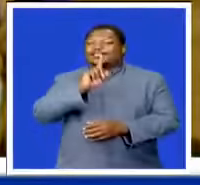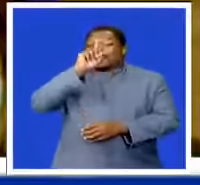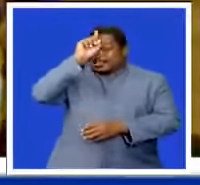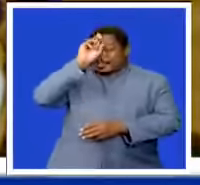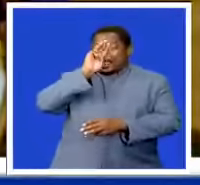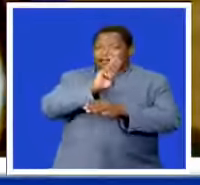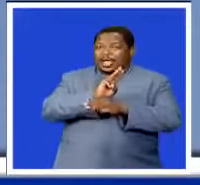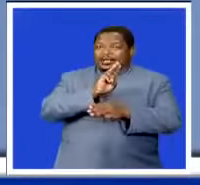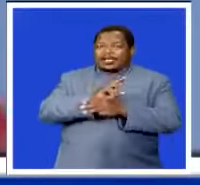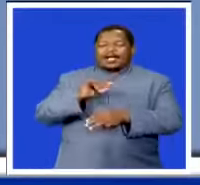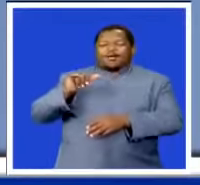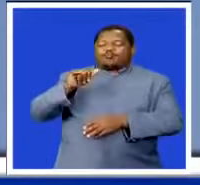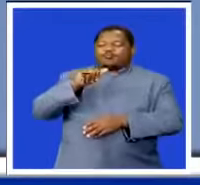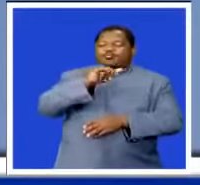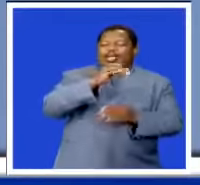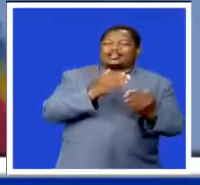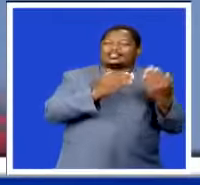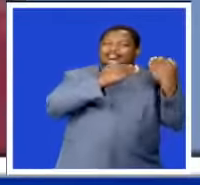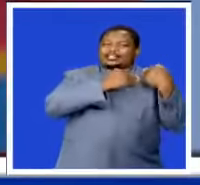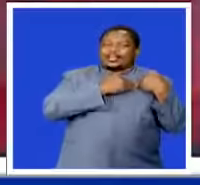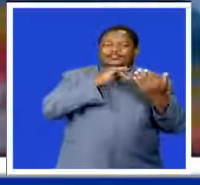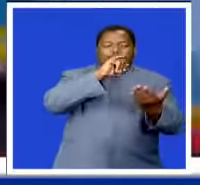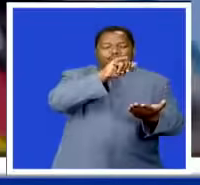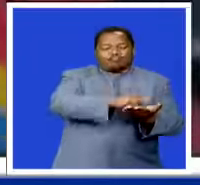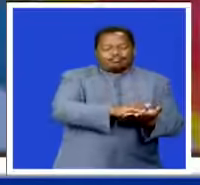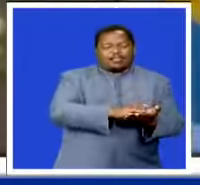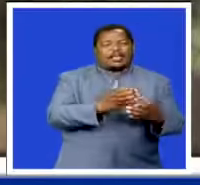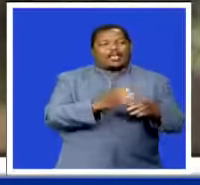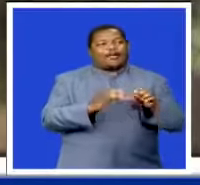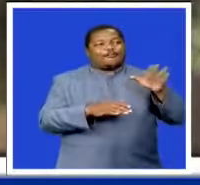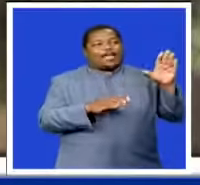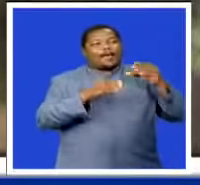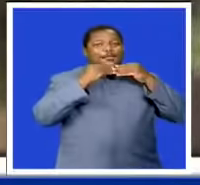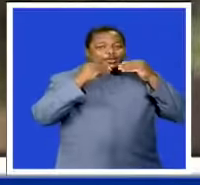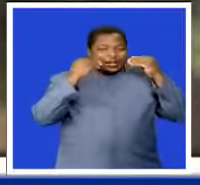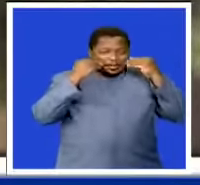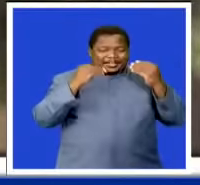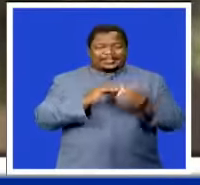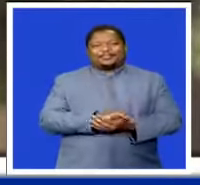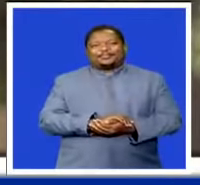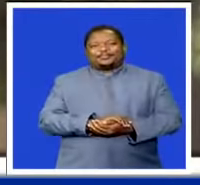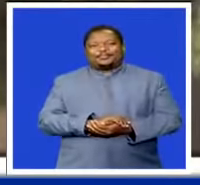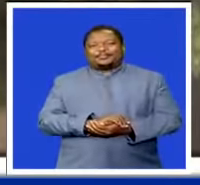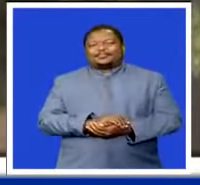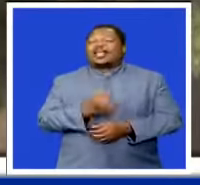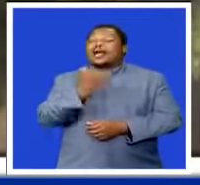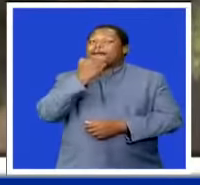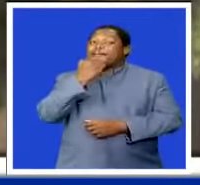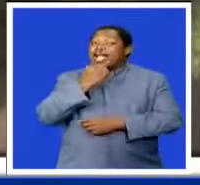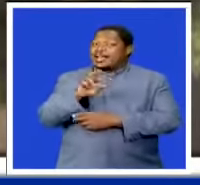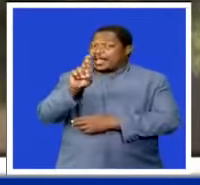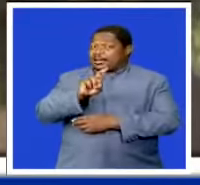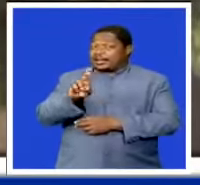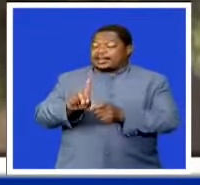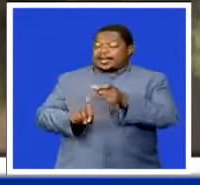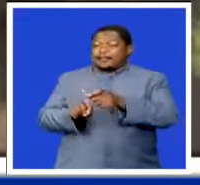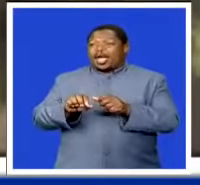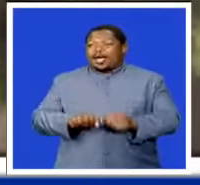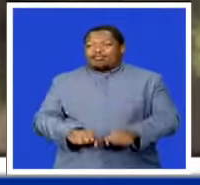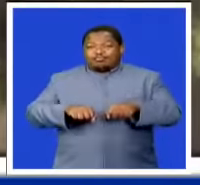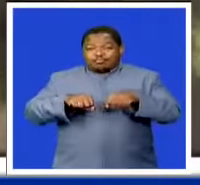Indlovukazi Mhlekazi ifike iphephile eveni leMozambique. Umphathisifundza sakamanzini ukhuthatha sive sakamanzini